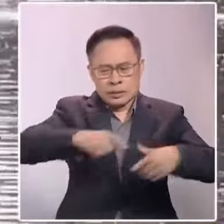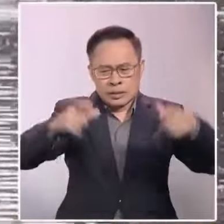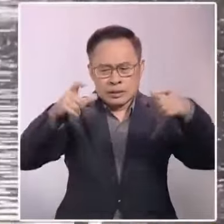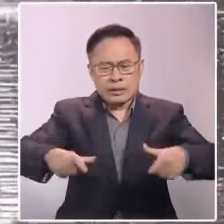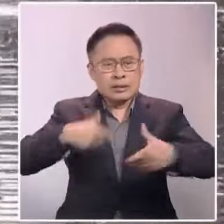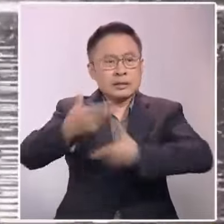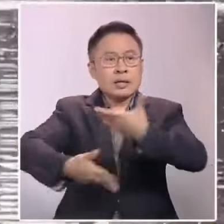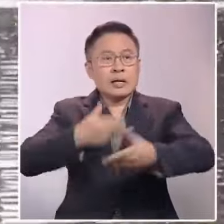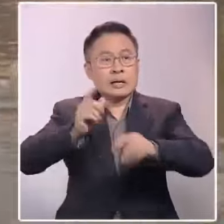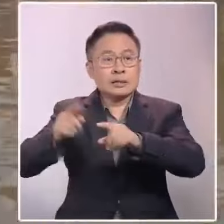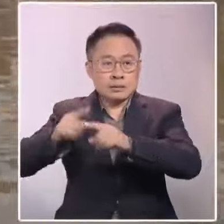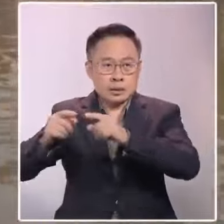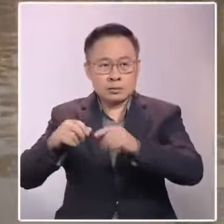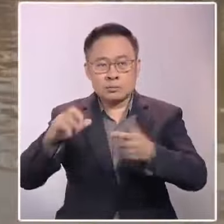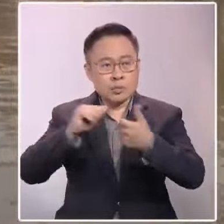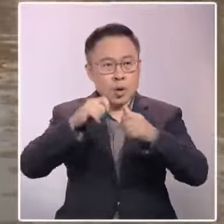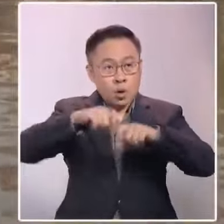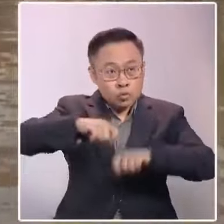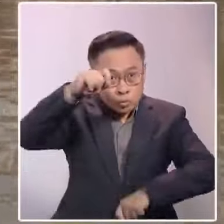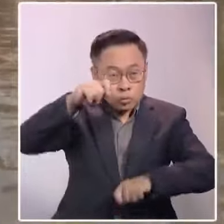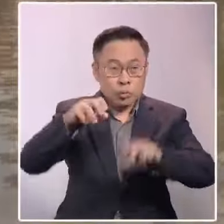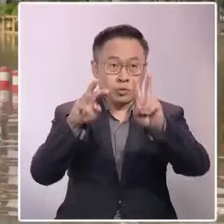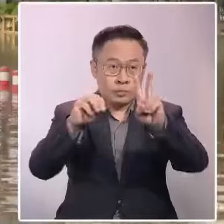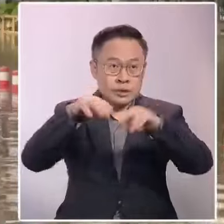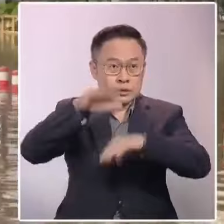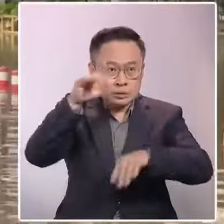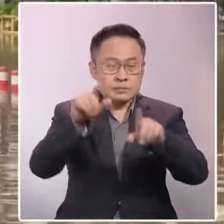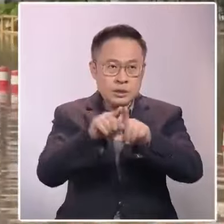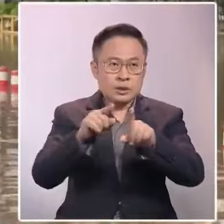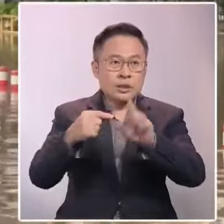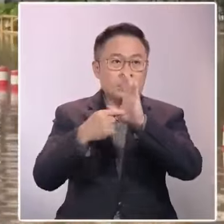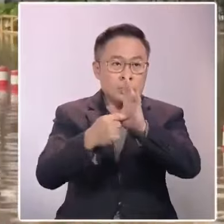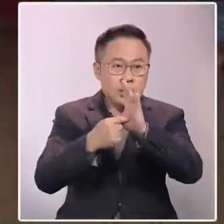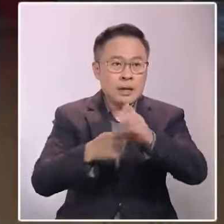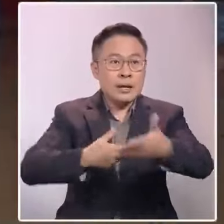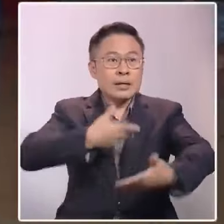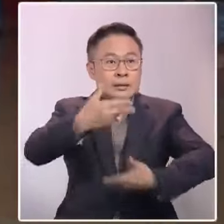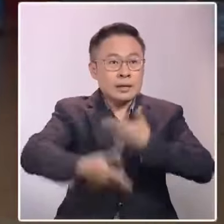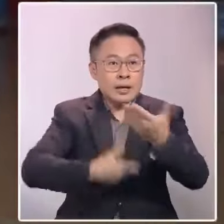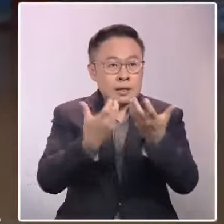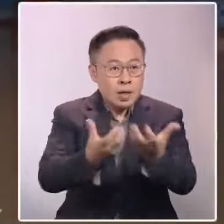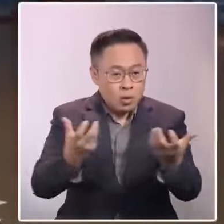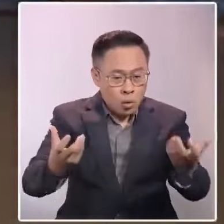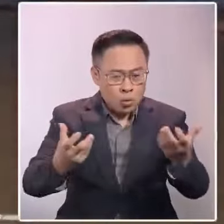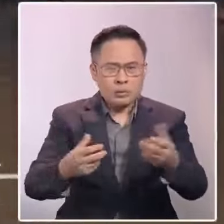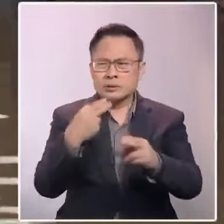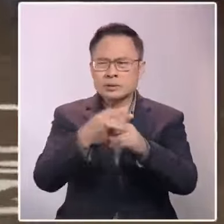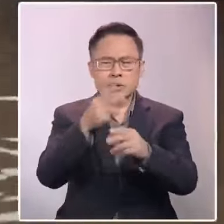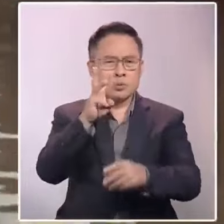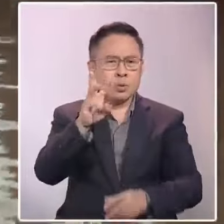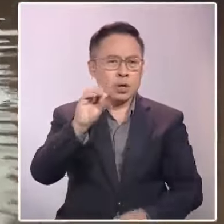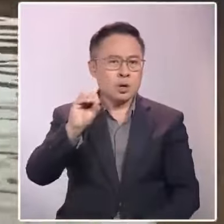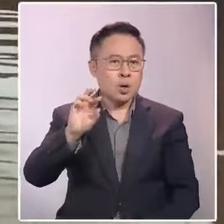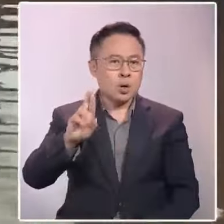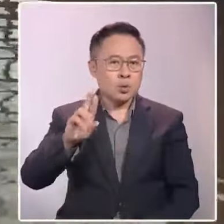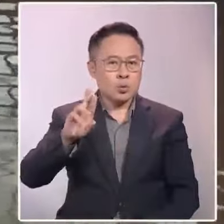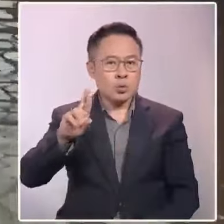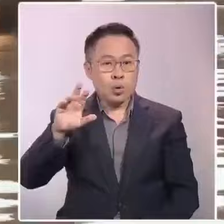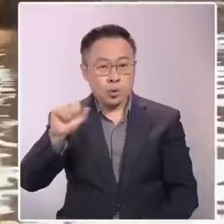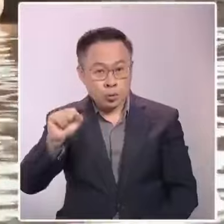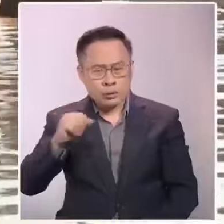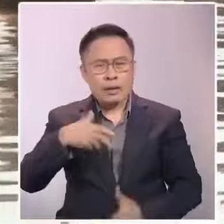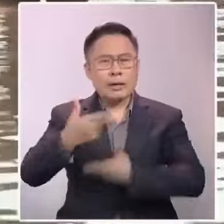2เมตรรวมทั้งตลาดวโรรสหรือกาดหลวงเชื่อมไปถึงถนนช้างม้อยตลาดดอกไม้และตลาดต้นลำไยยังมีน้ำท่วม